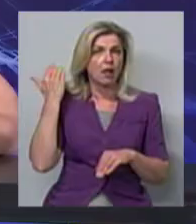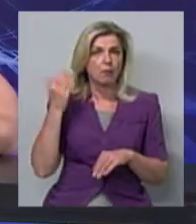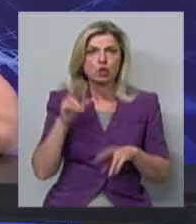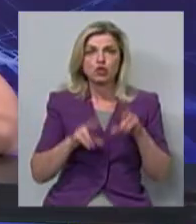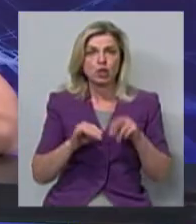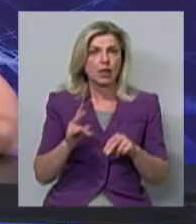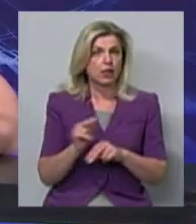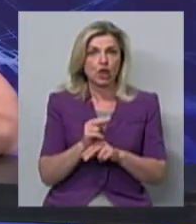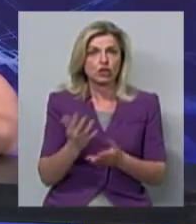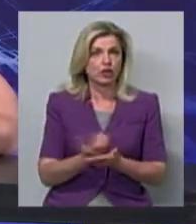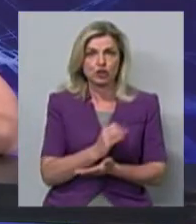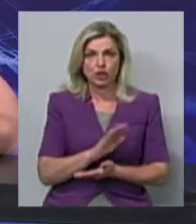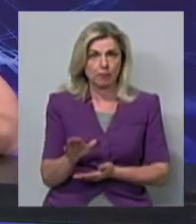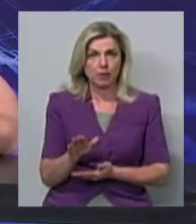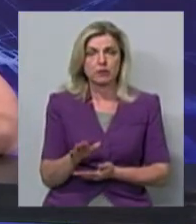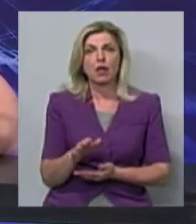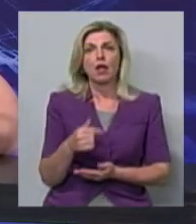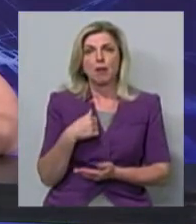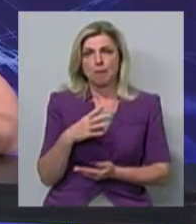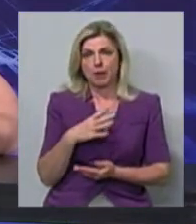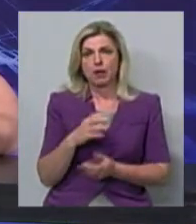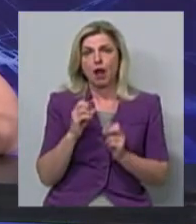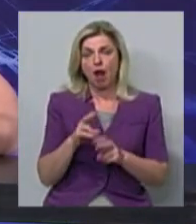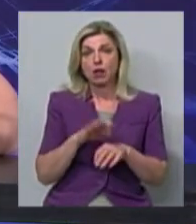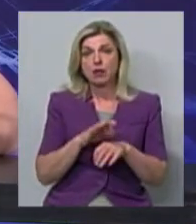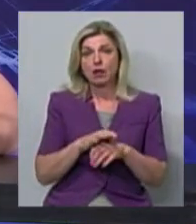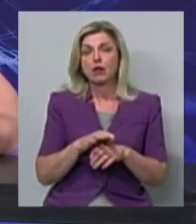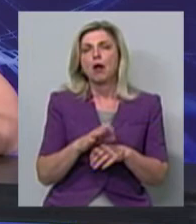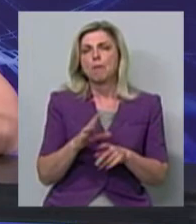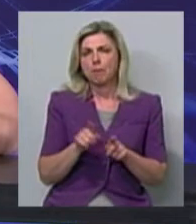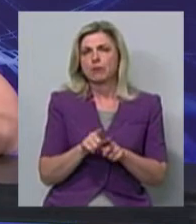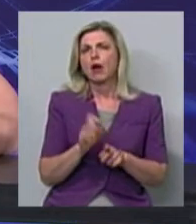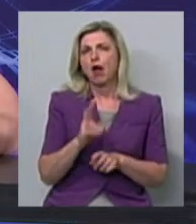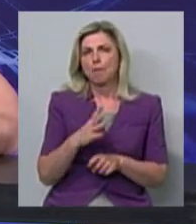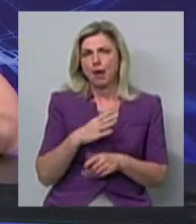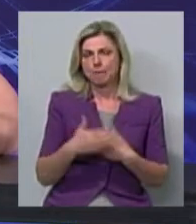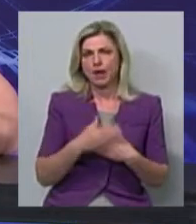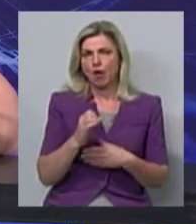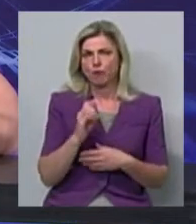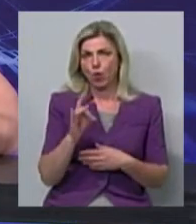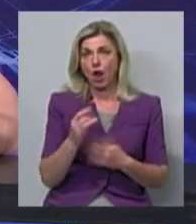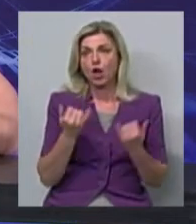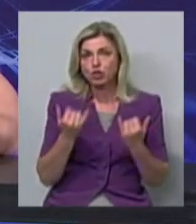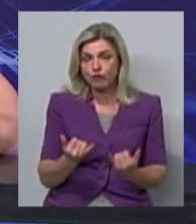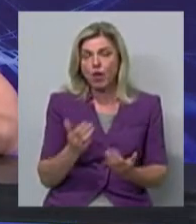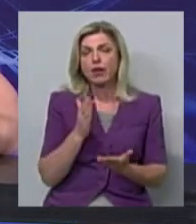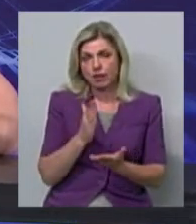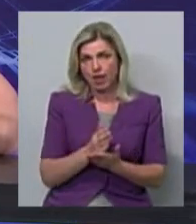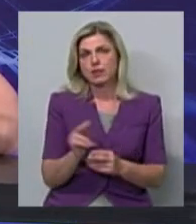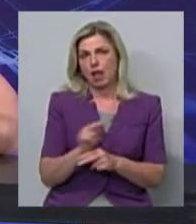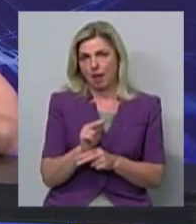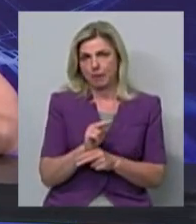неизлечимым. Если мы ставили этот диагноз, мы выносили приговор пациенту. На сегодняшний день существует эффективная терапия. Мало того, в